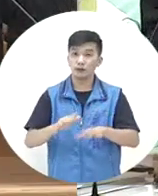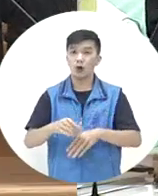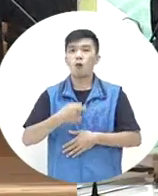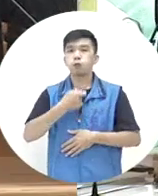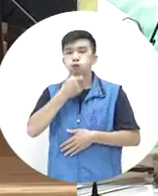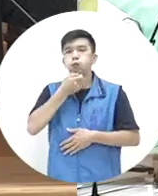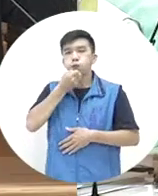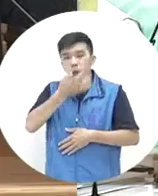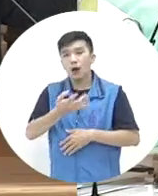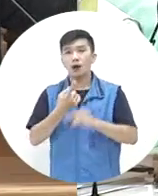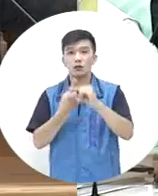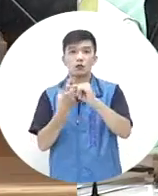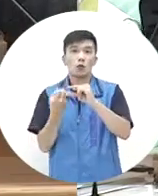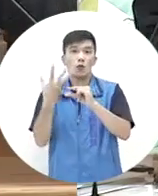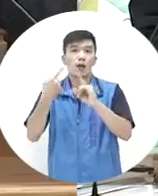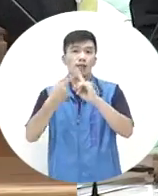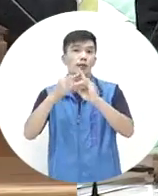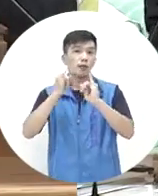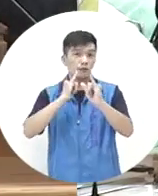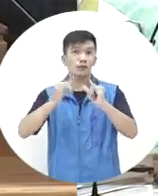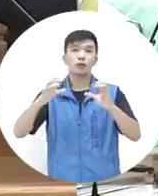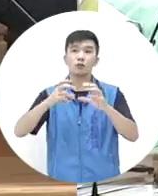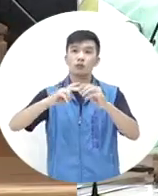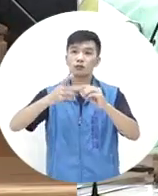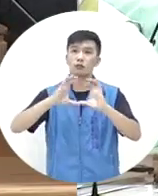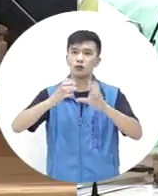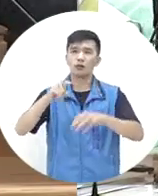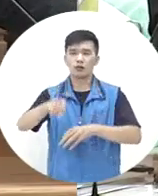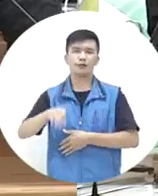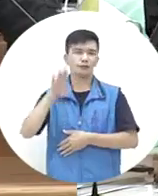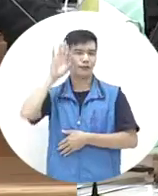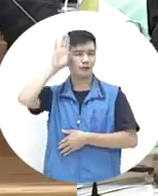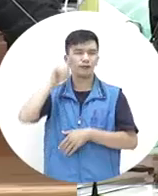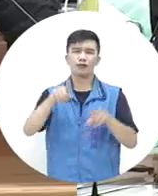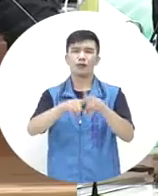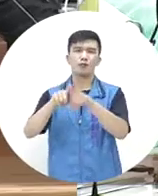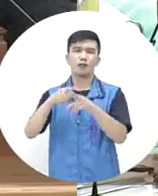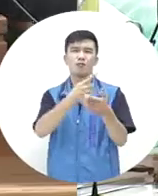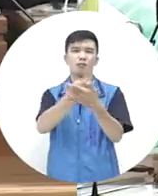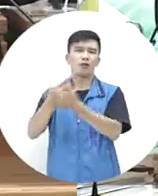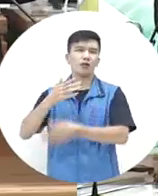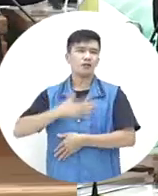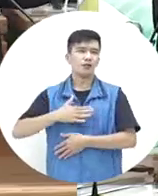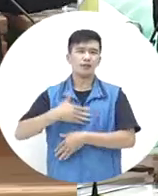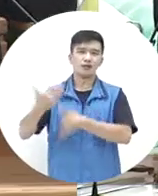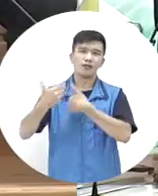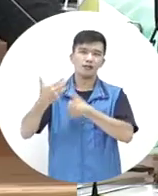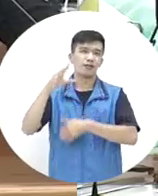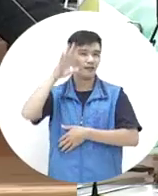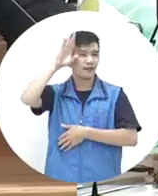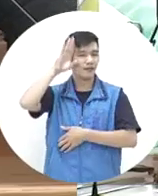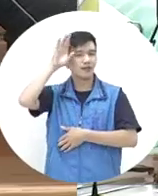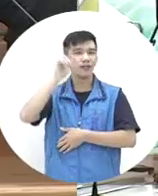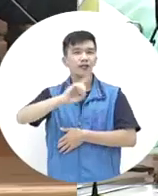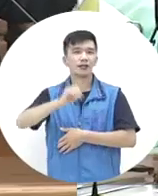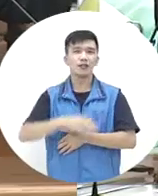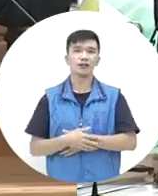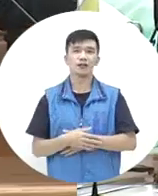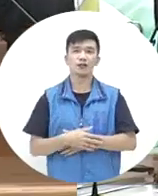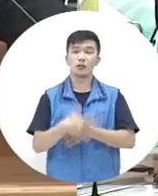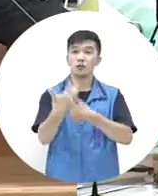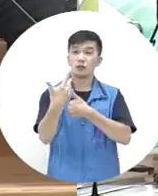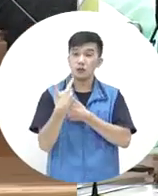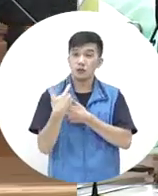国的四个字讲出来。 普通常识，我也不知道你在问什么。 对，没有啊，我问 你很清楚啊。你这样问我是不是中华民国新北市